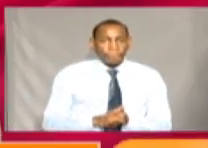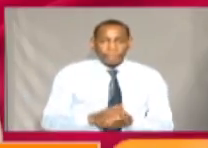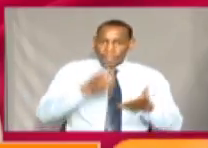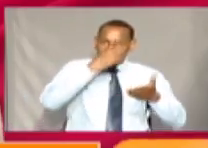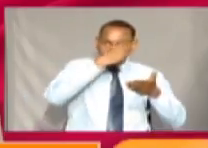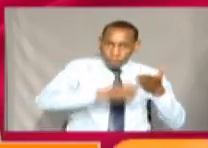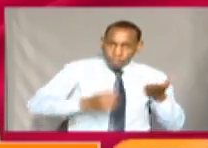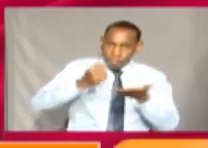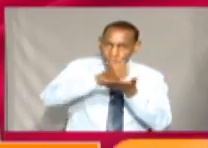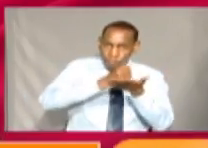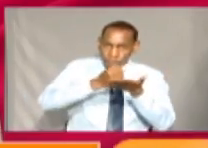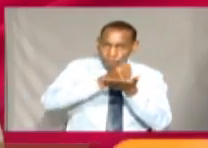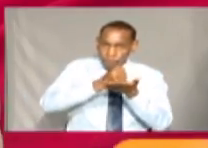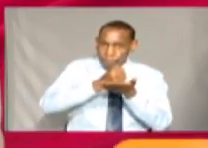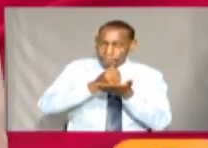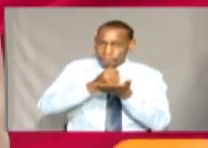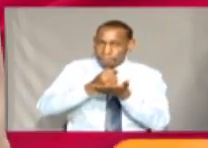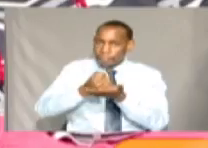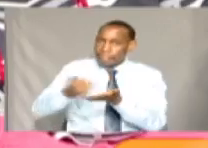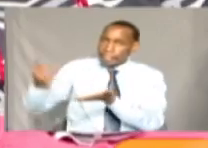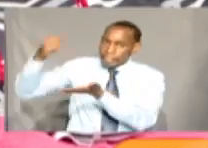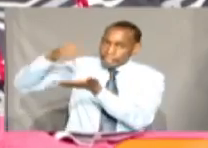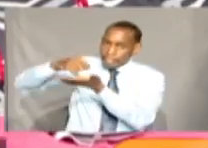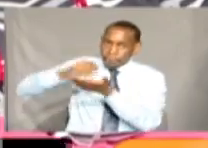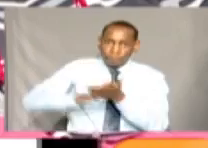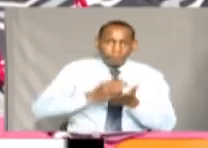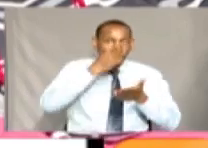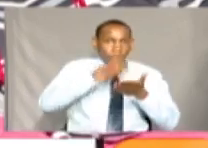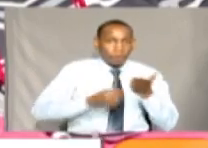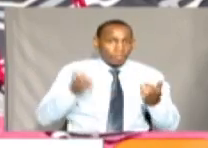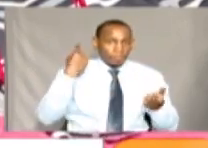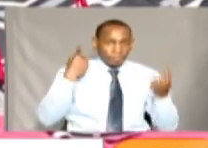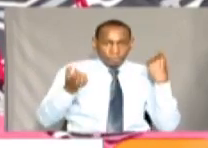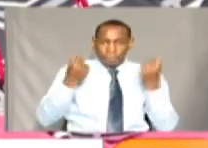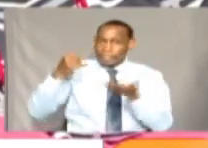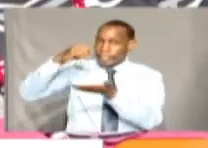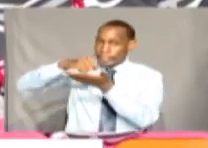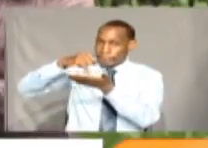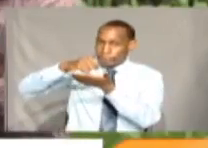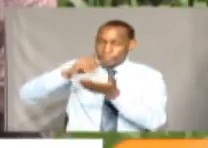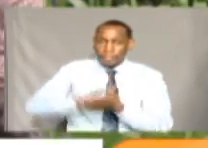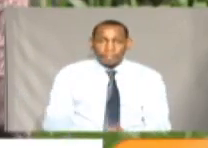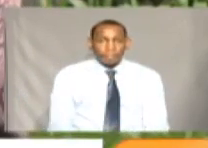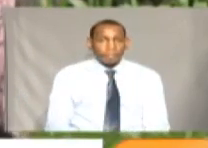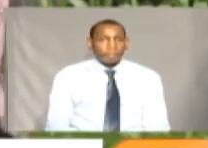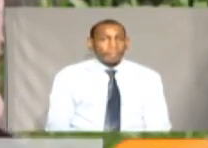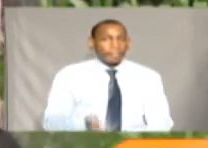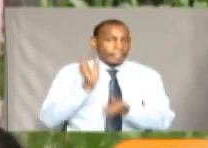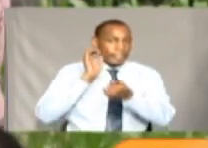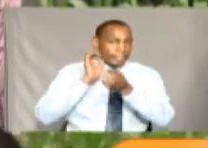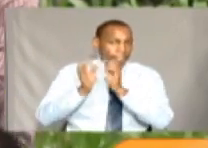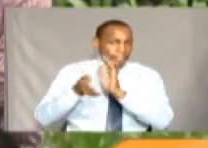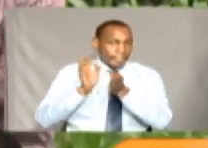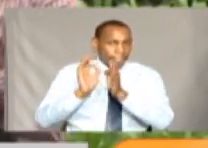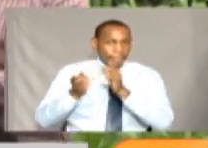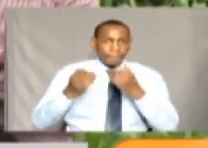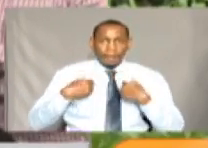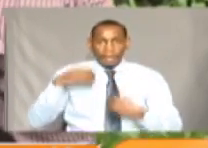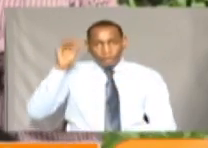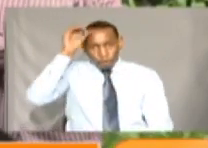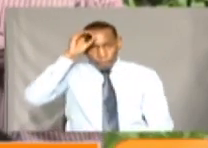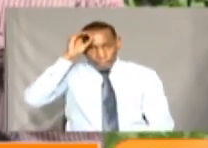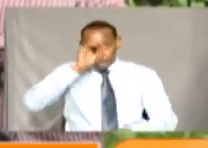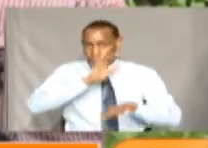Bei ya kahawa tuwekewe hapo ndani. Bei ya majani chai tuwekewe hapo ndani. Kama ungekuwa na maoni